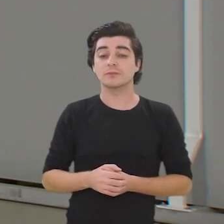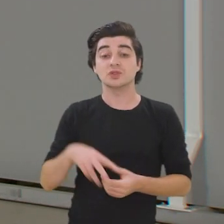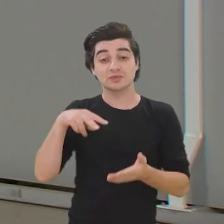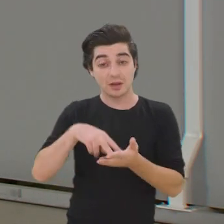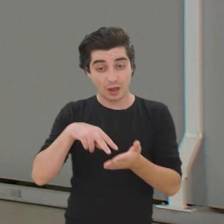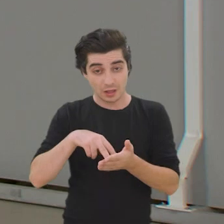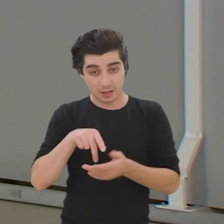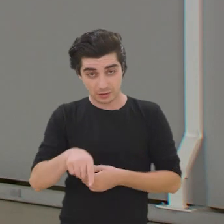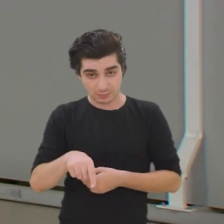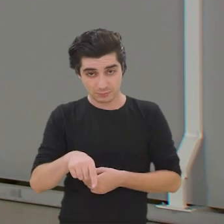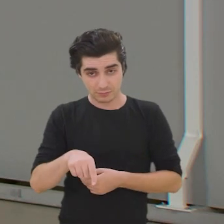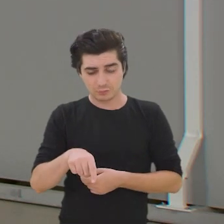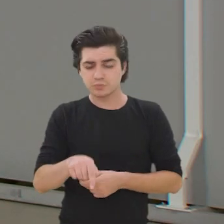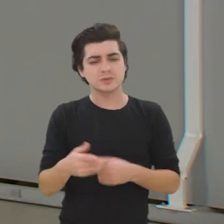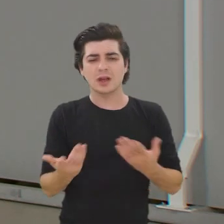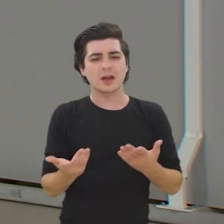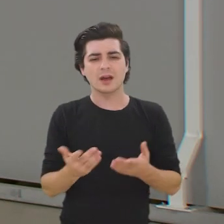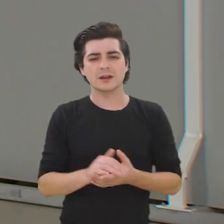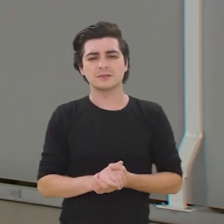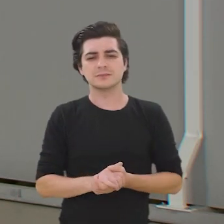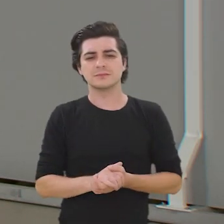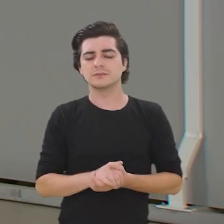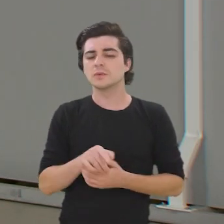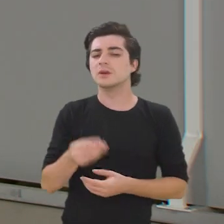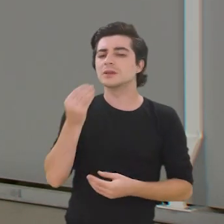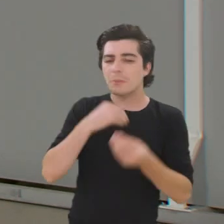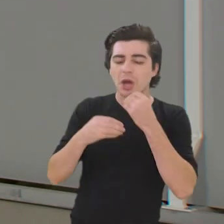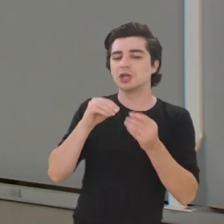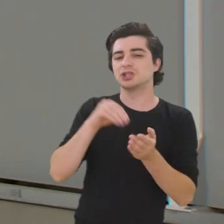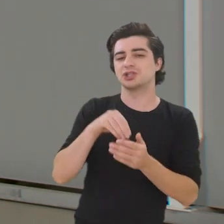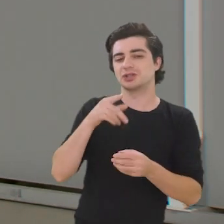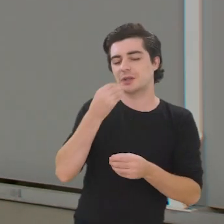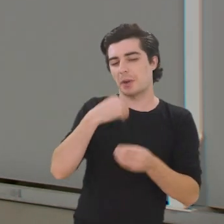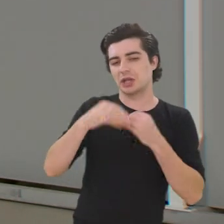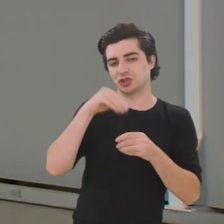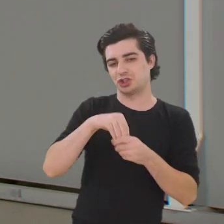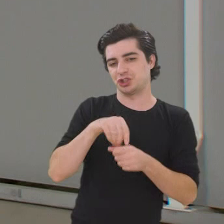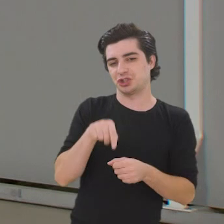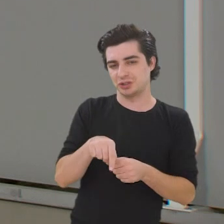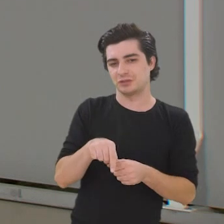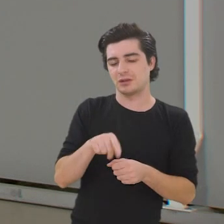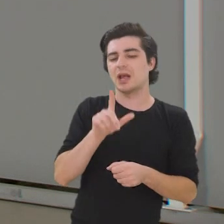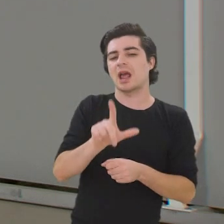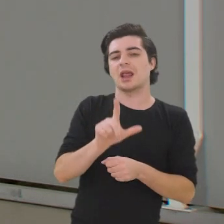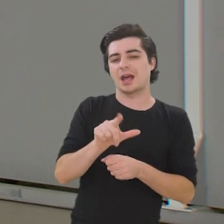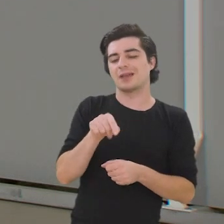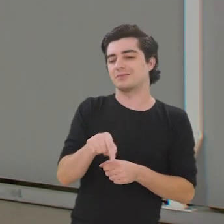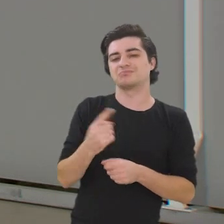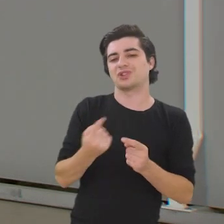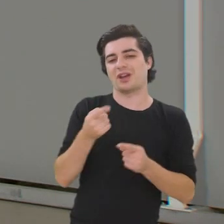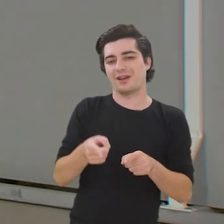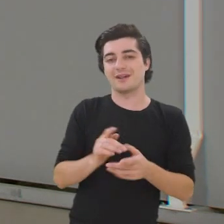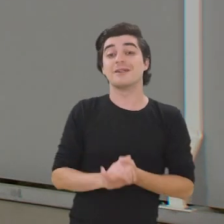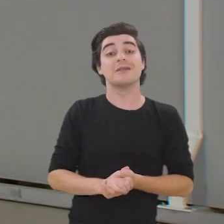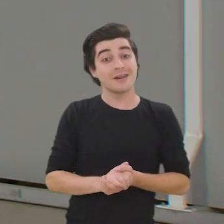Çatal. Çatal. Nedir? Yemek yememiz için gereken bir